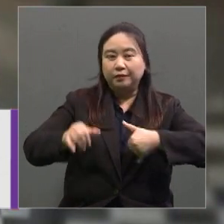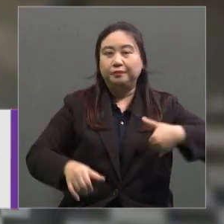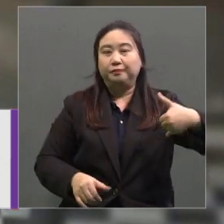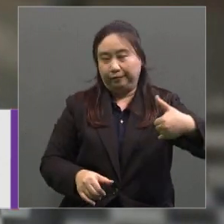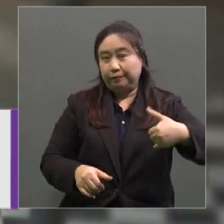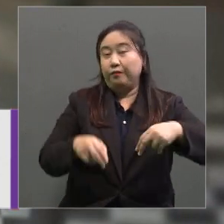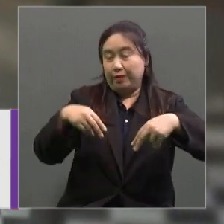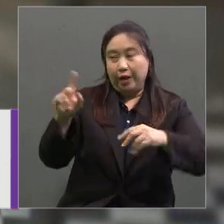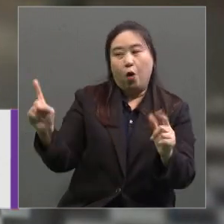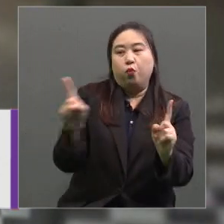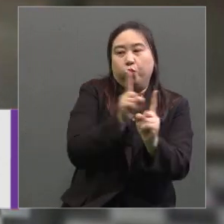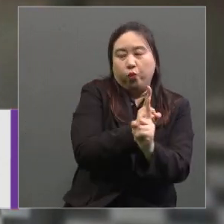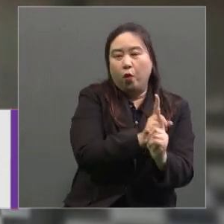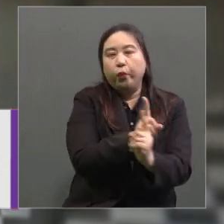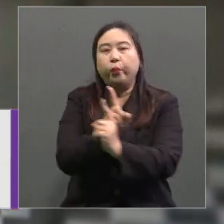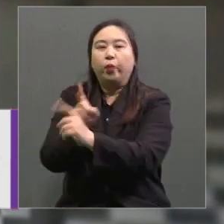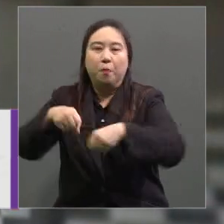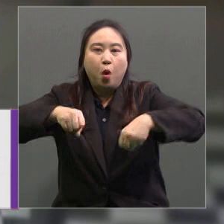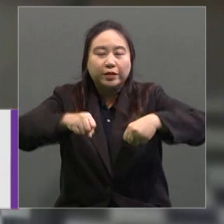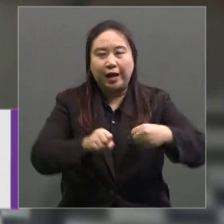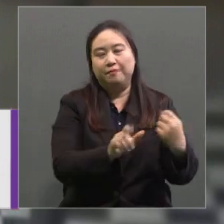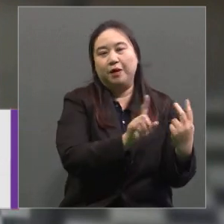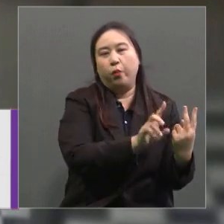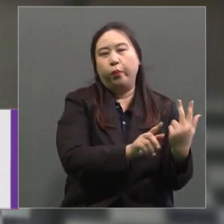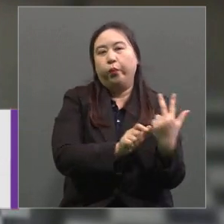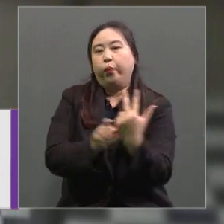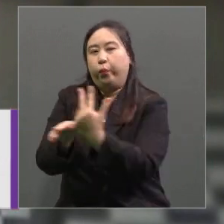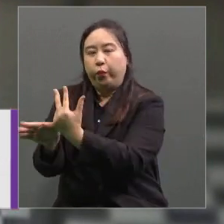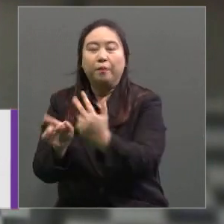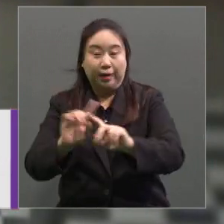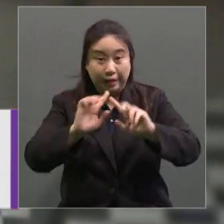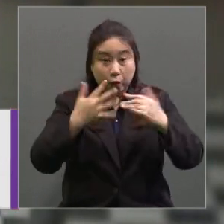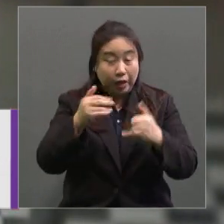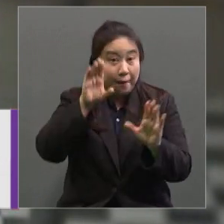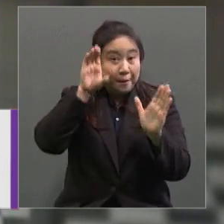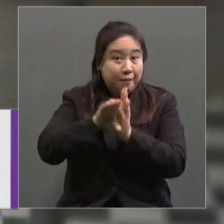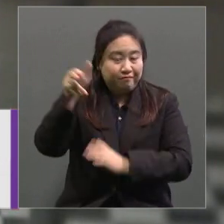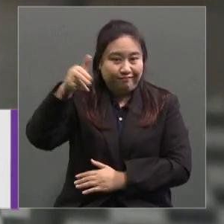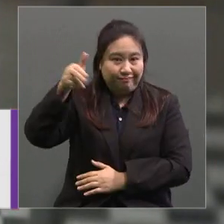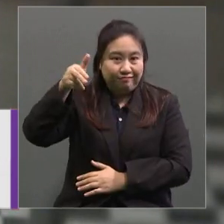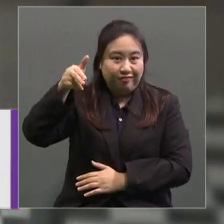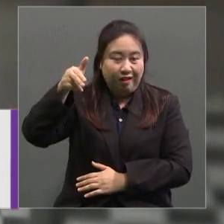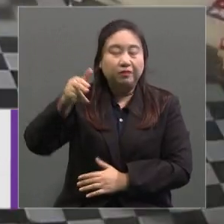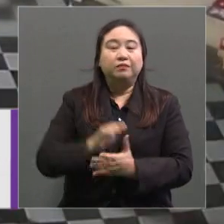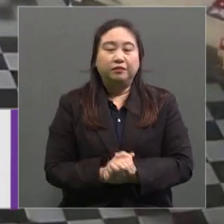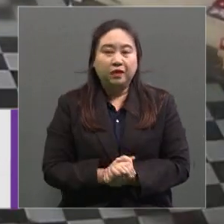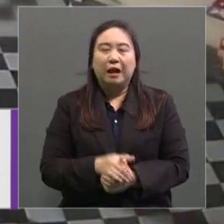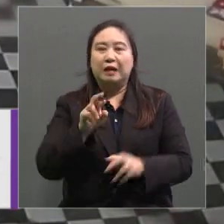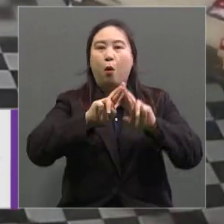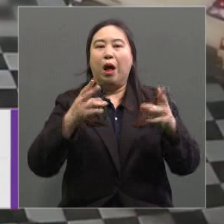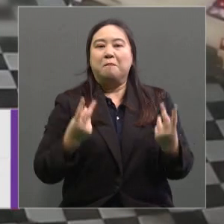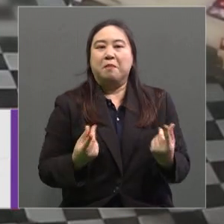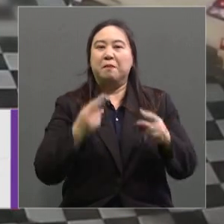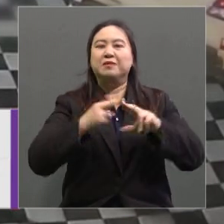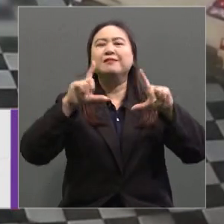ให้ขึ้นรถแล้วก็ไปด้วยกันเนี่ยนะคะก็จะมีภาพชุดนี้ออกมาอันนี้เป็นภาพจากกล้องวงจรปิดนะคะอย่างที่รายงานไปของสถานบันเทิ